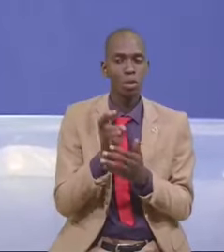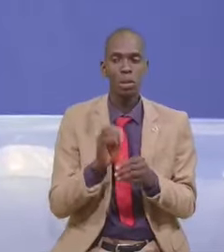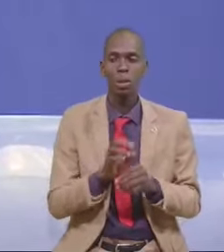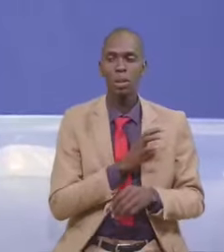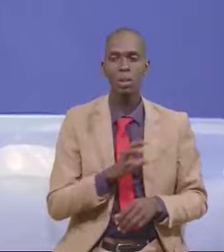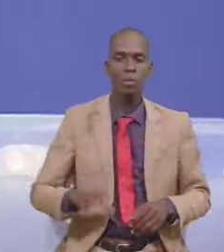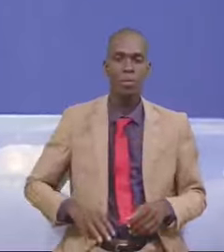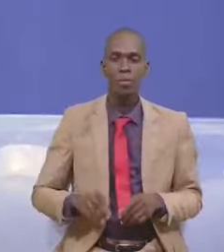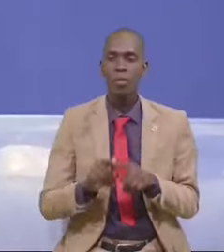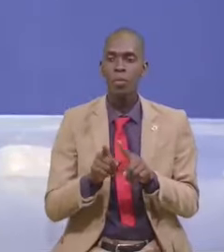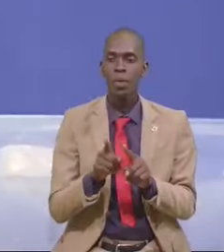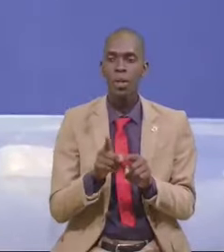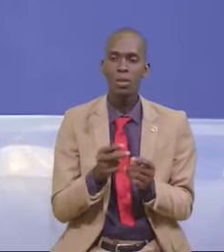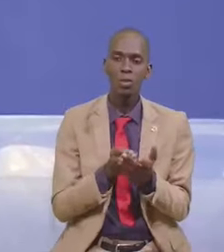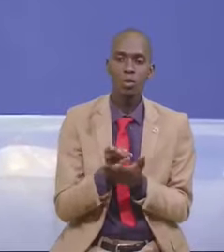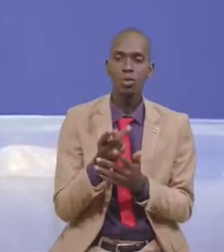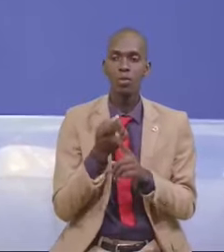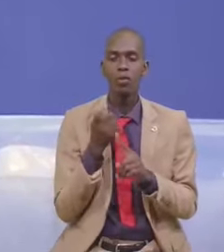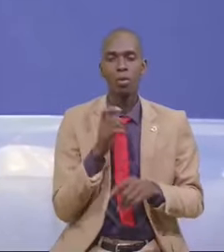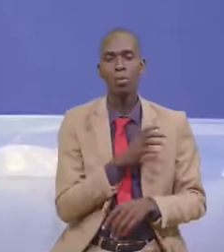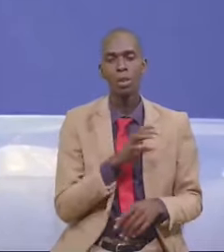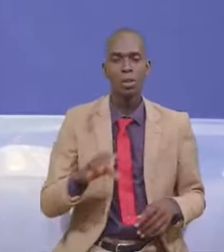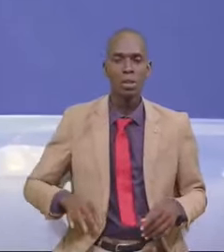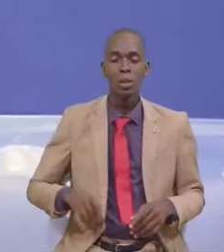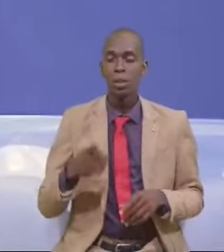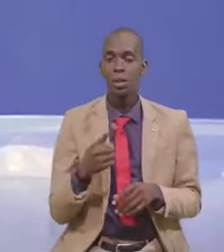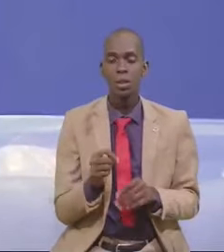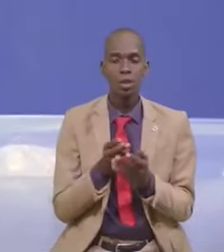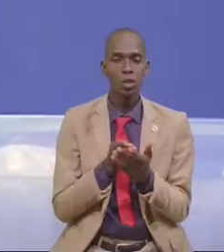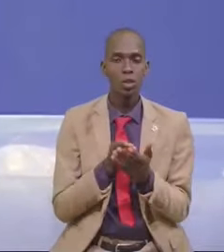Christ, la vérité par Christ,